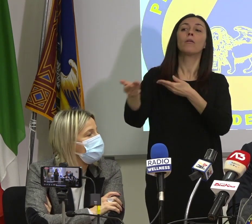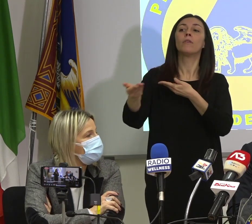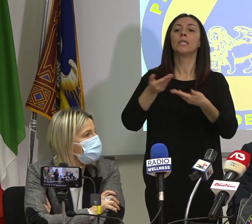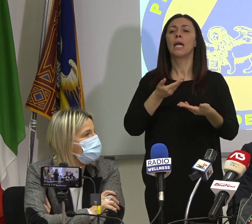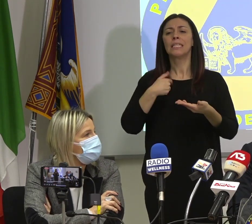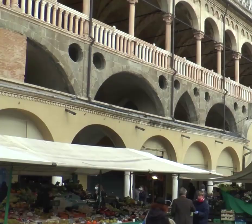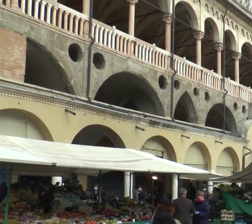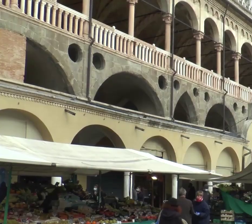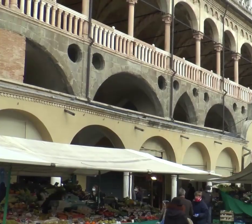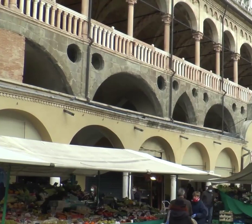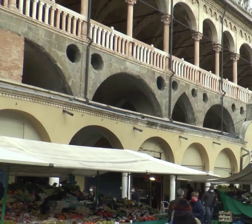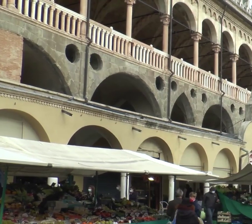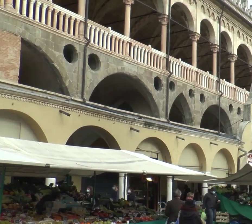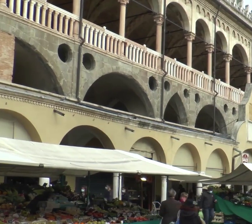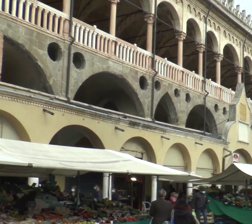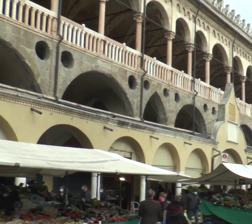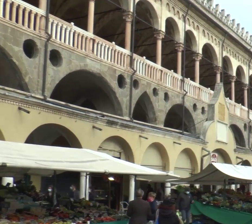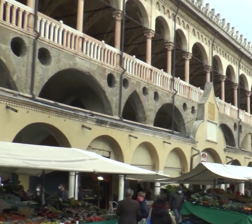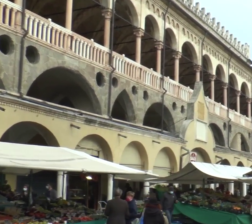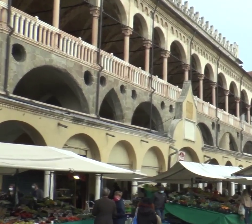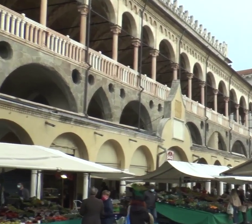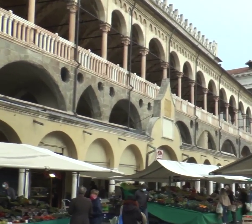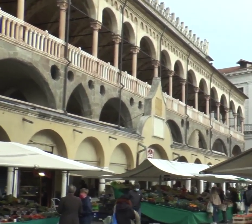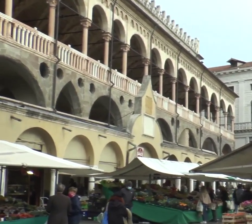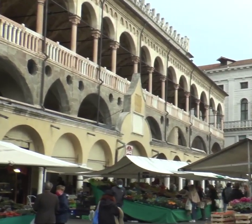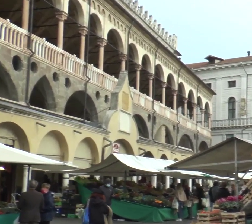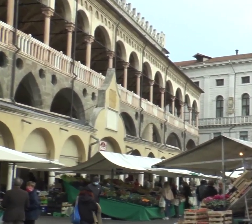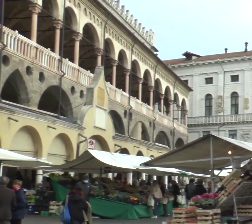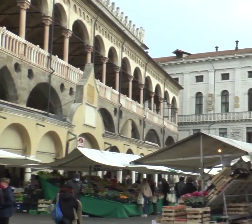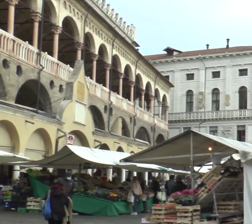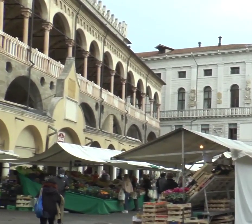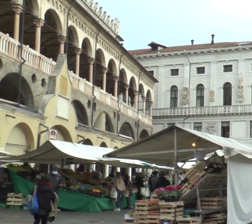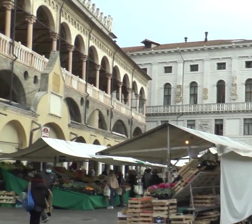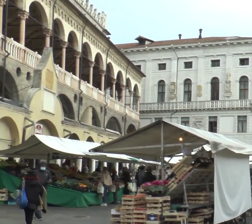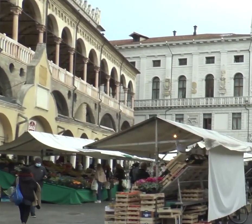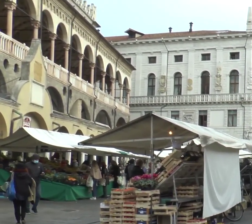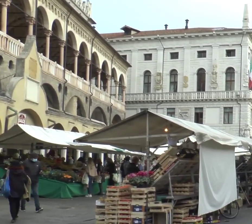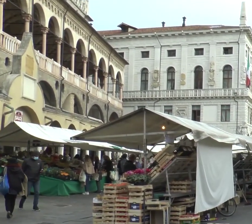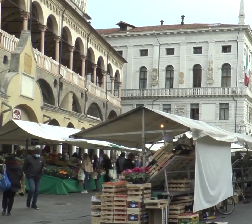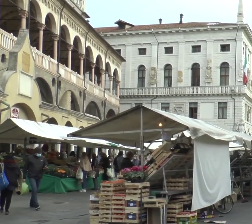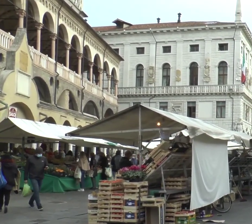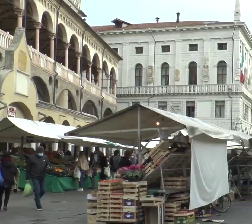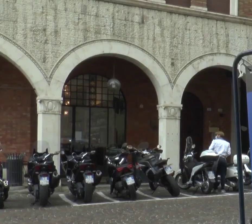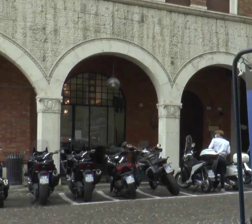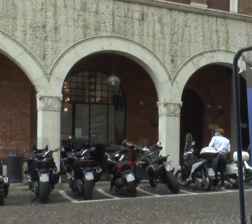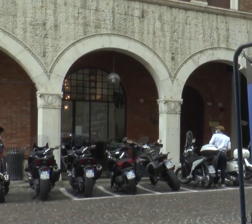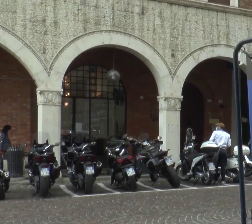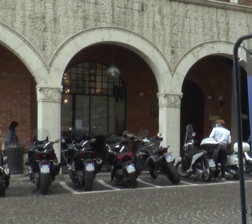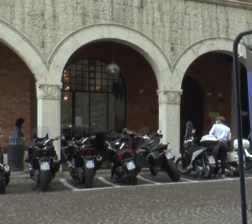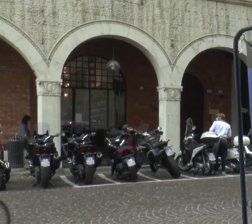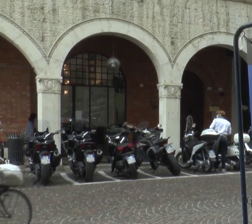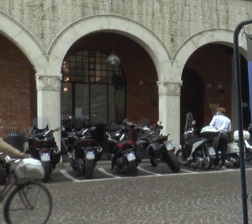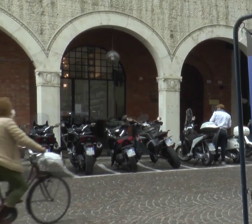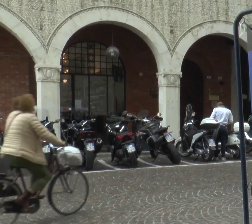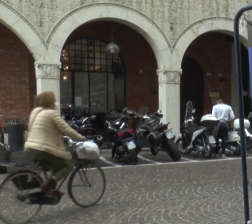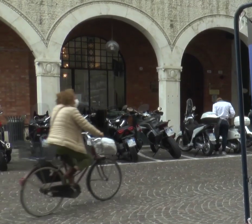che dovrebbe mantenere il veneto in zona arancione ma dovrà indicare drastiche misure contenitive all'inizio delle ormai dichiarata terza ondata della pandemia